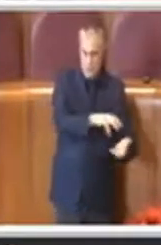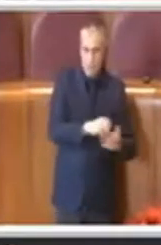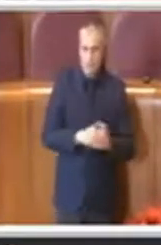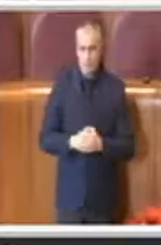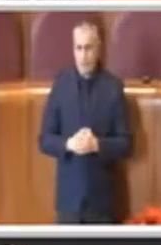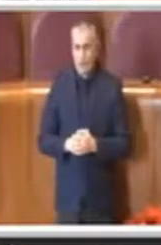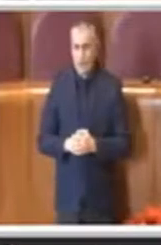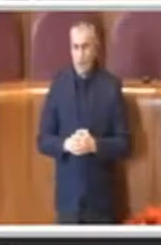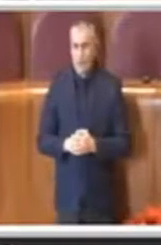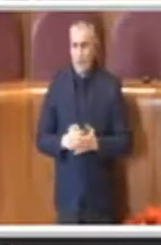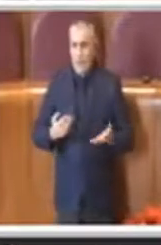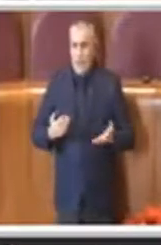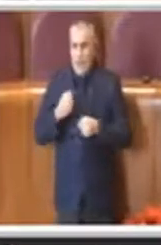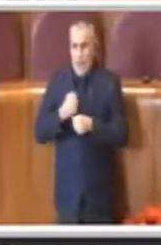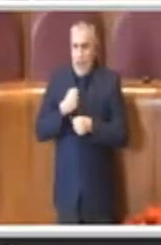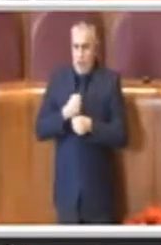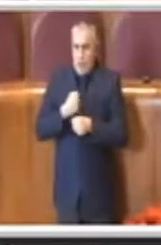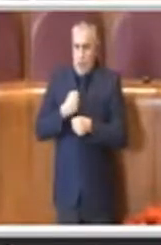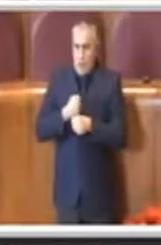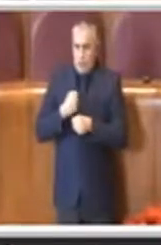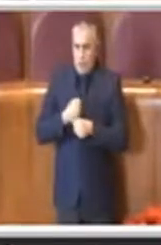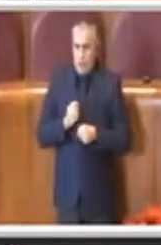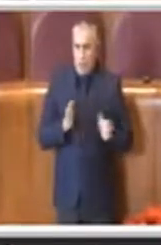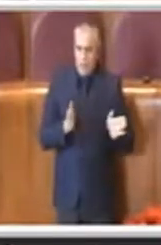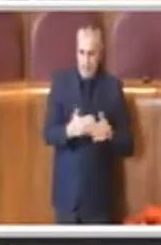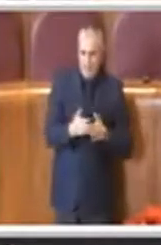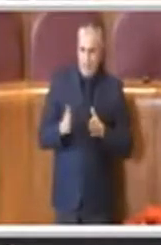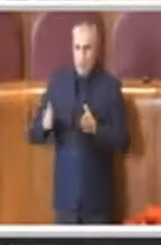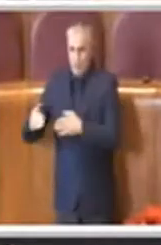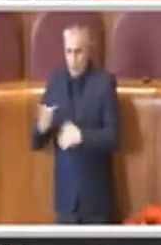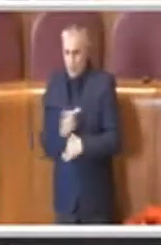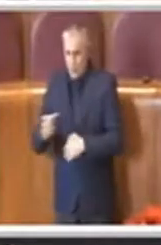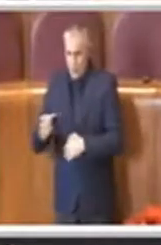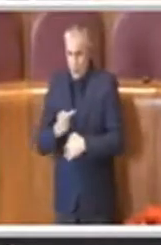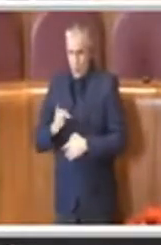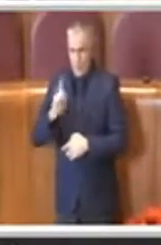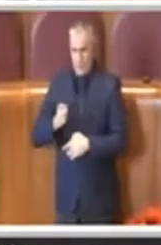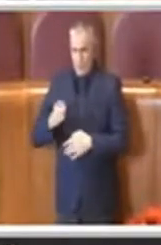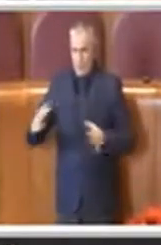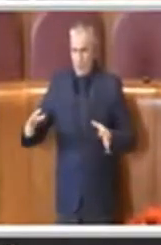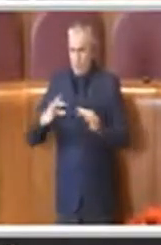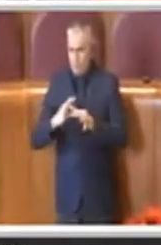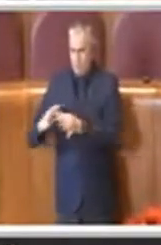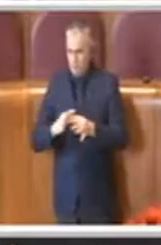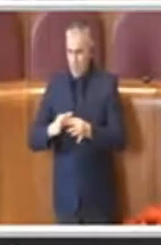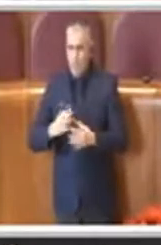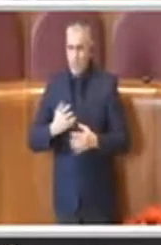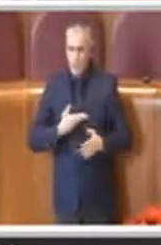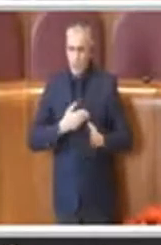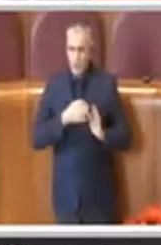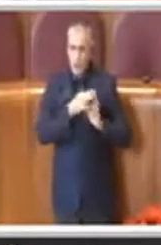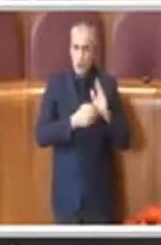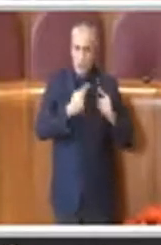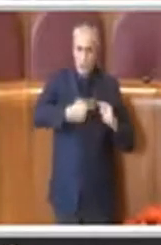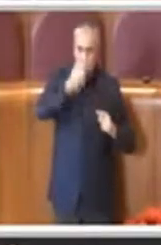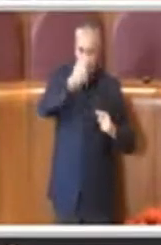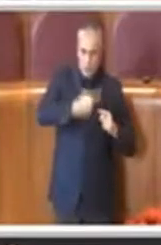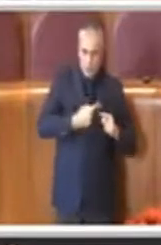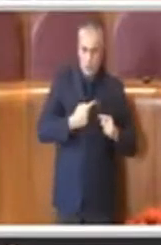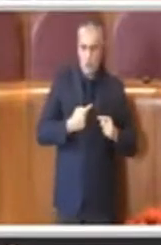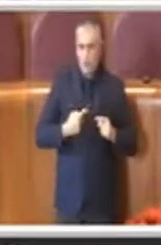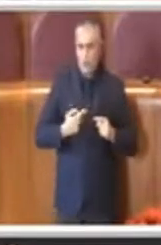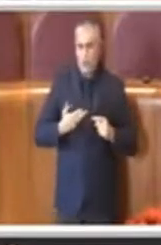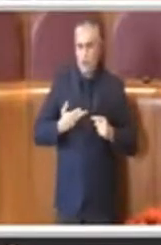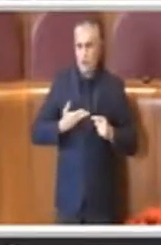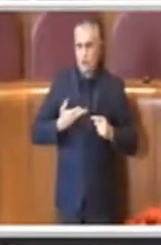maniera congiunta tra due dipartimenti, con questi ordini del giorno a cui hanno fatto seguito, ha fatto seguito